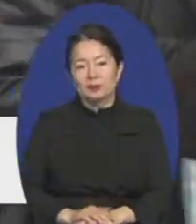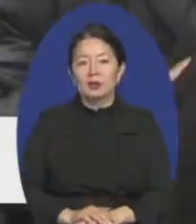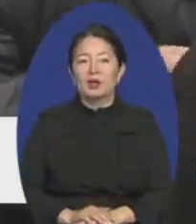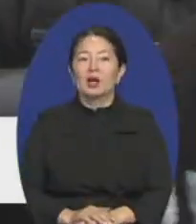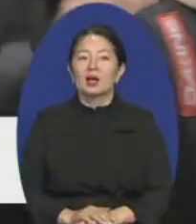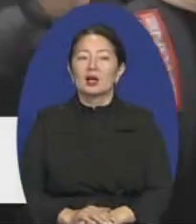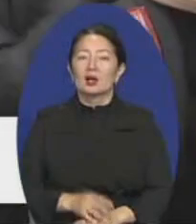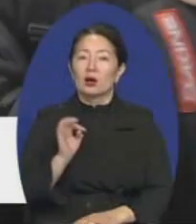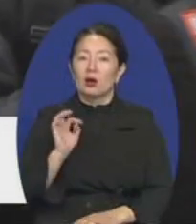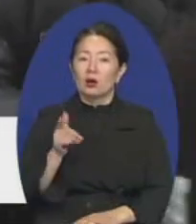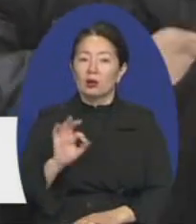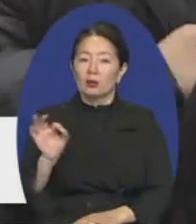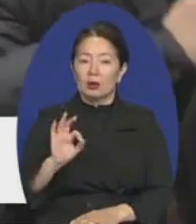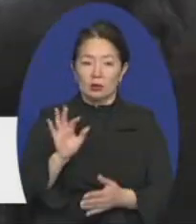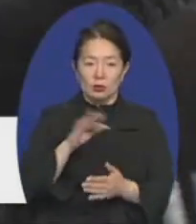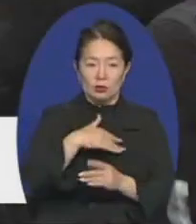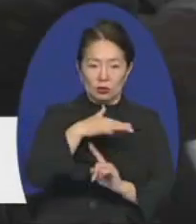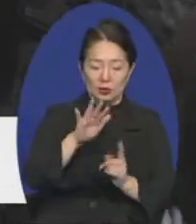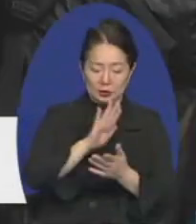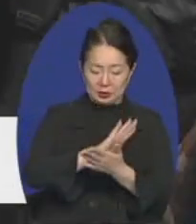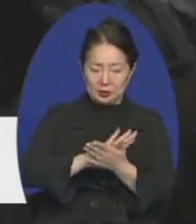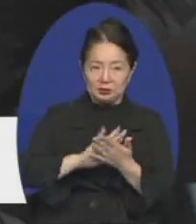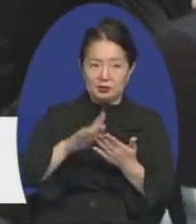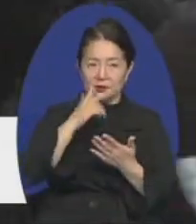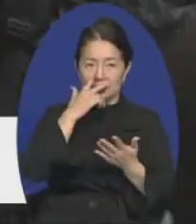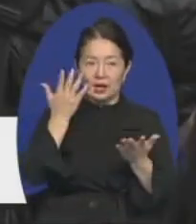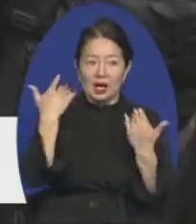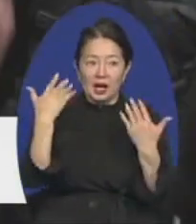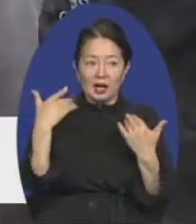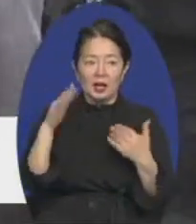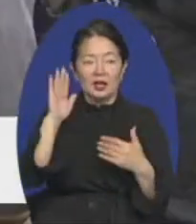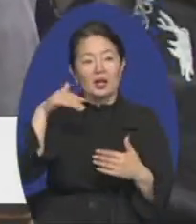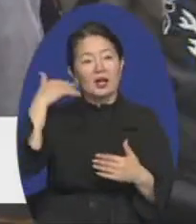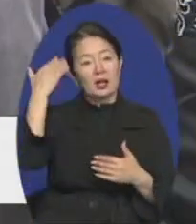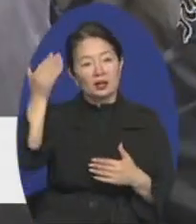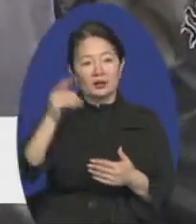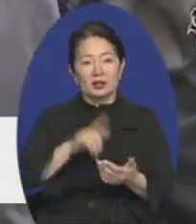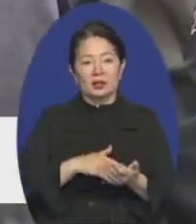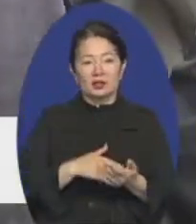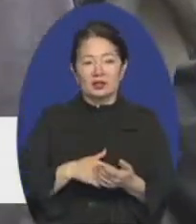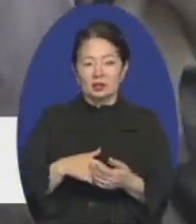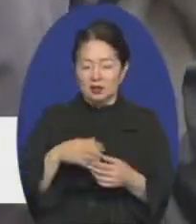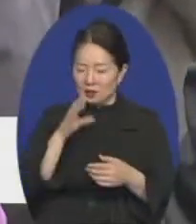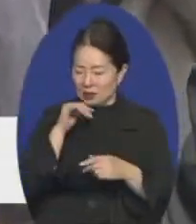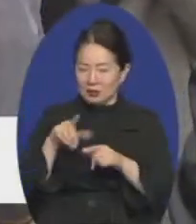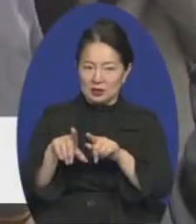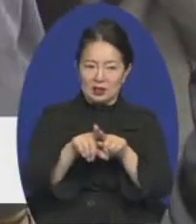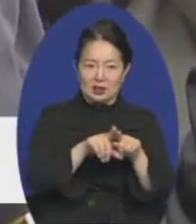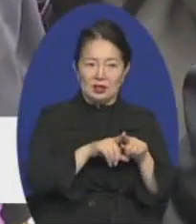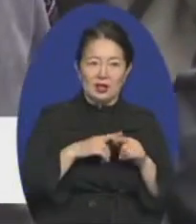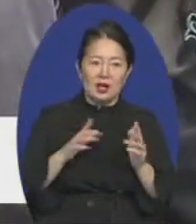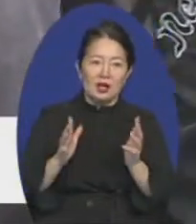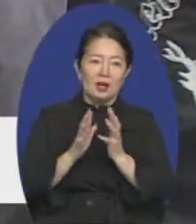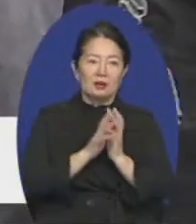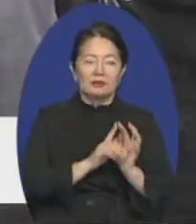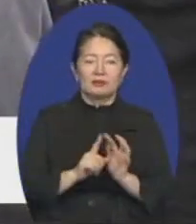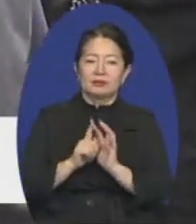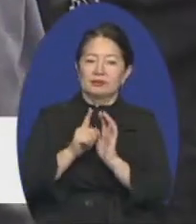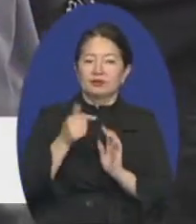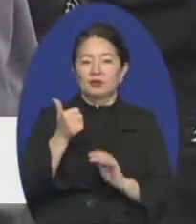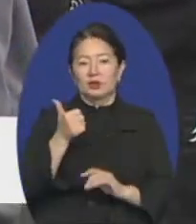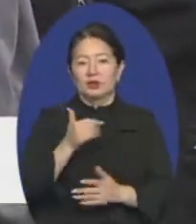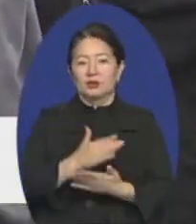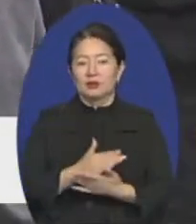нь бол ингээд хоггүй орчин бол амар цэвэр агаартай. Ирээдүйд ч бас эрэг болно. Яг ингээд үеийн гинхэнтэйгээ цуг ингээд байх амгий гоё